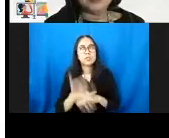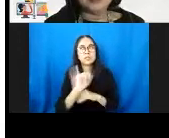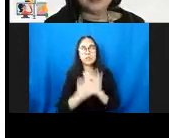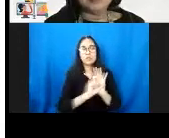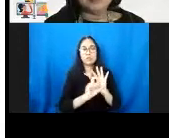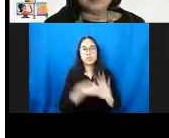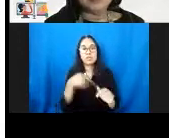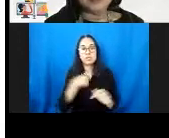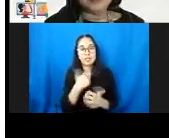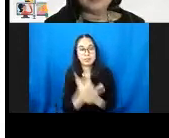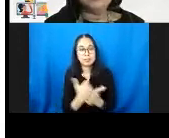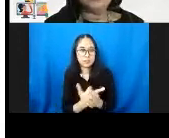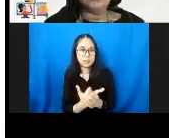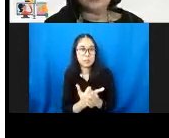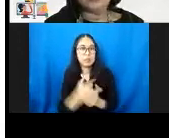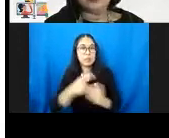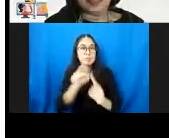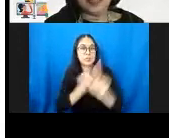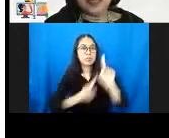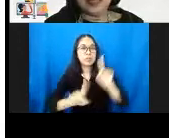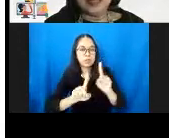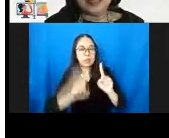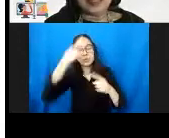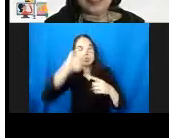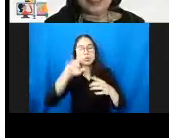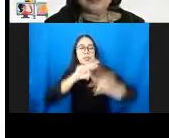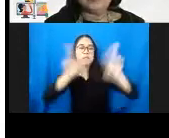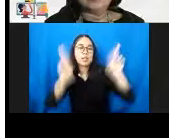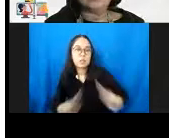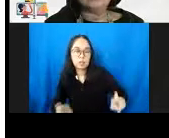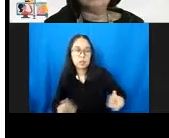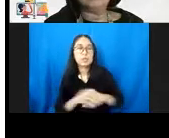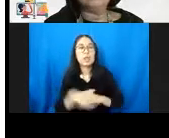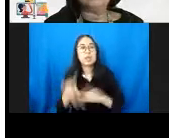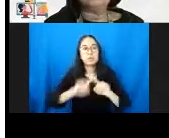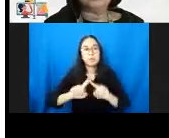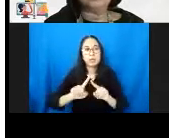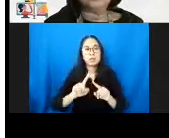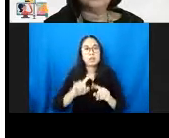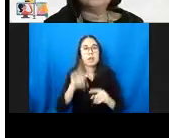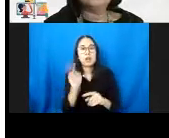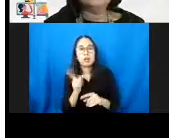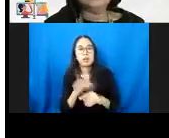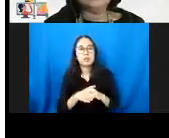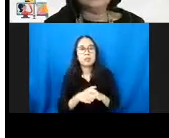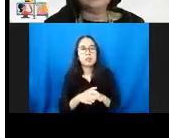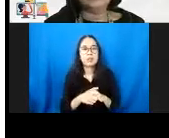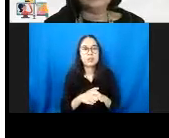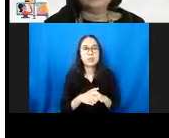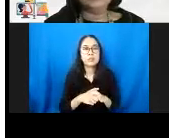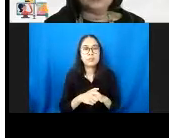saya ini sebenarnya perwakilan dari Nutrition Internasional. Tapi ada semacam Nasihatul Aisyah,